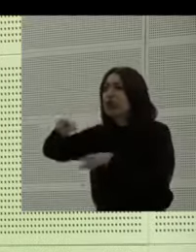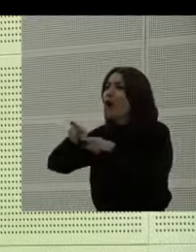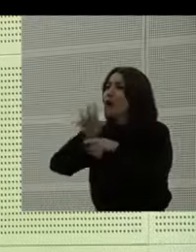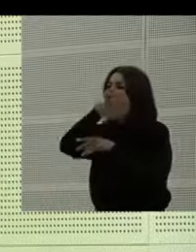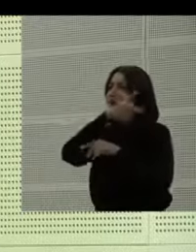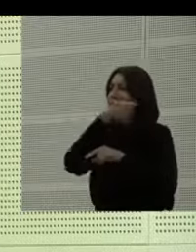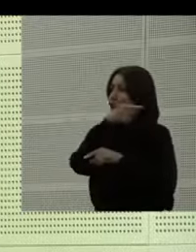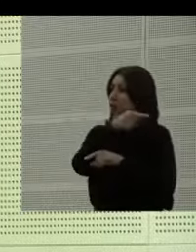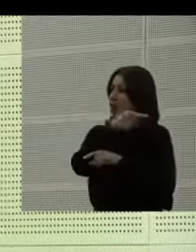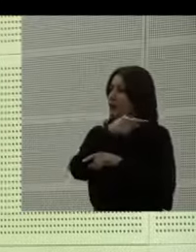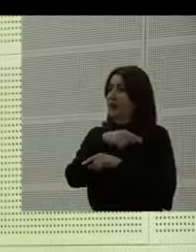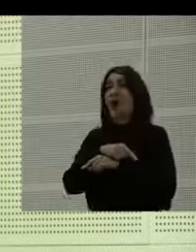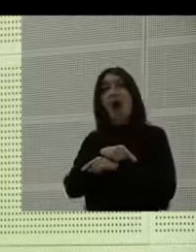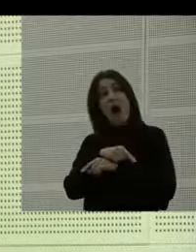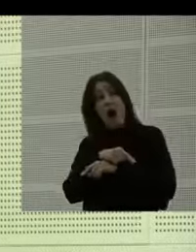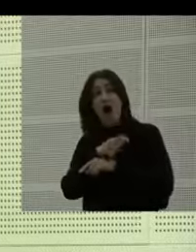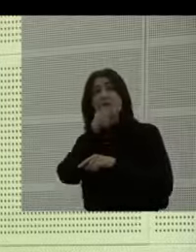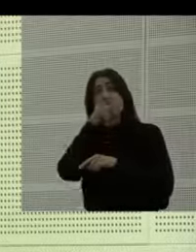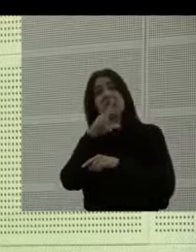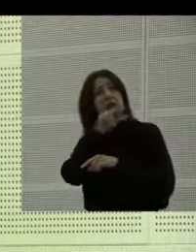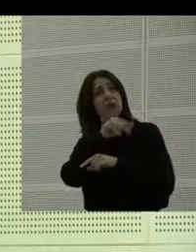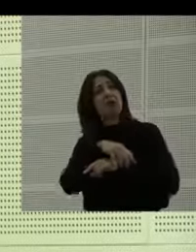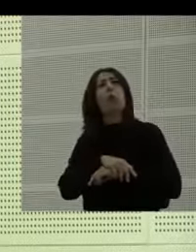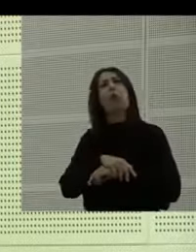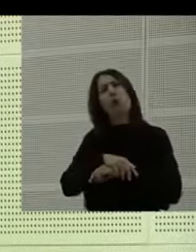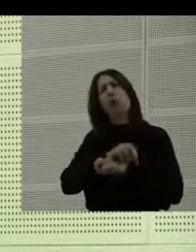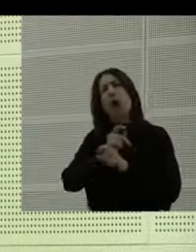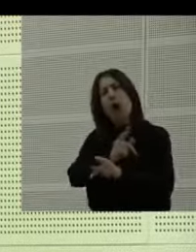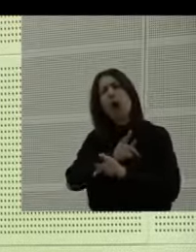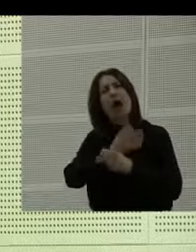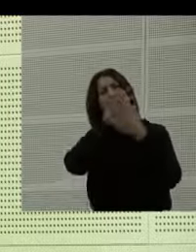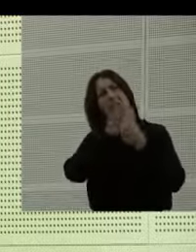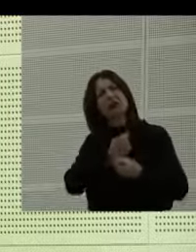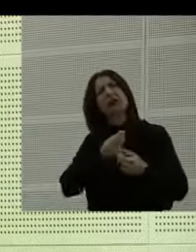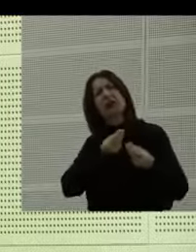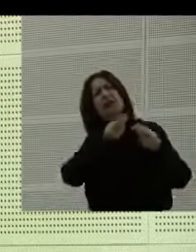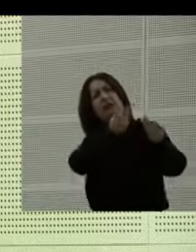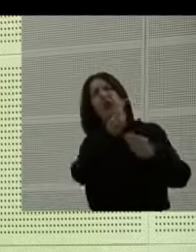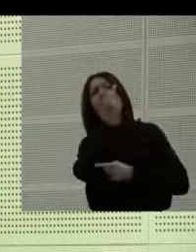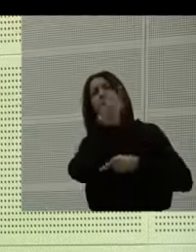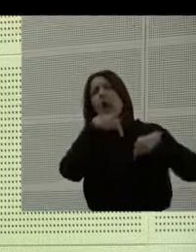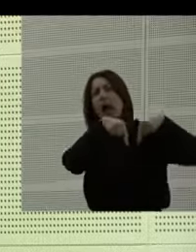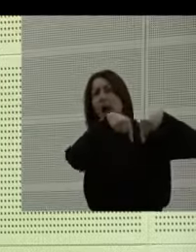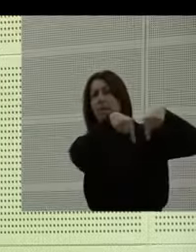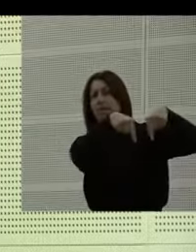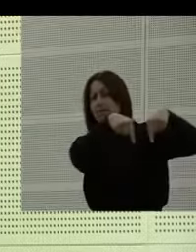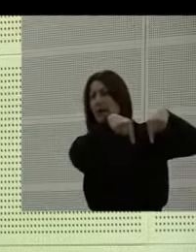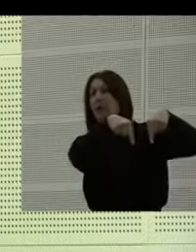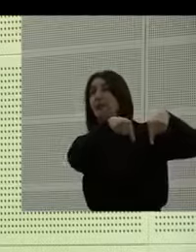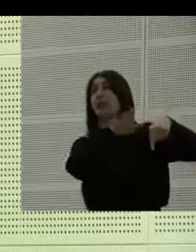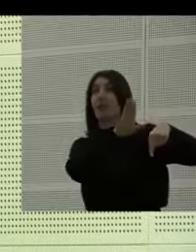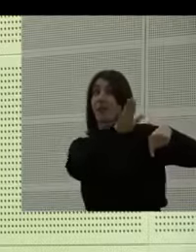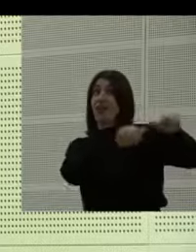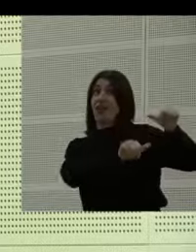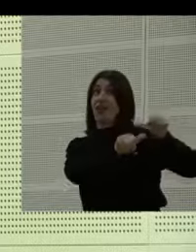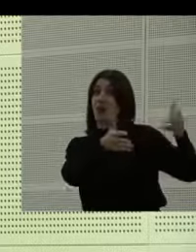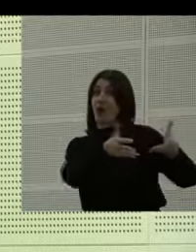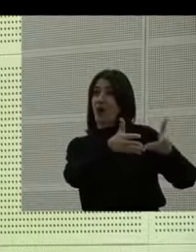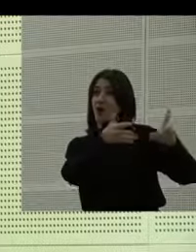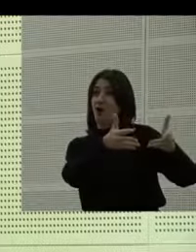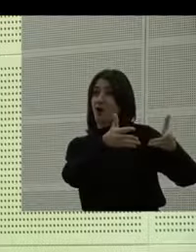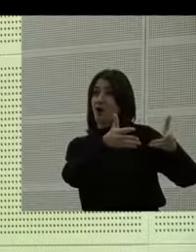E la strega le dice: va bene, io ti darò due gambe. Però se le avesse dato solo due gambe